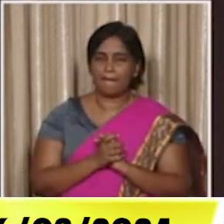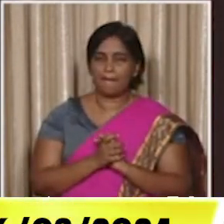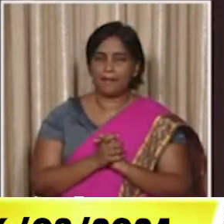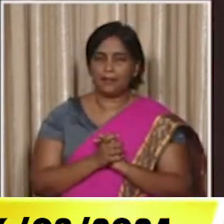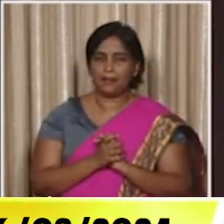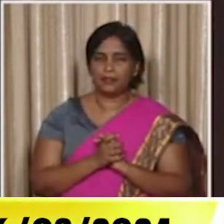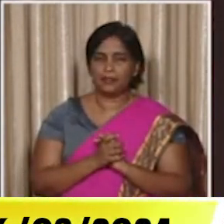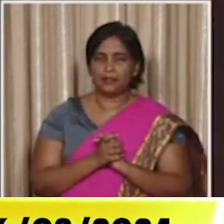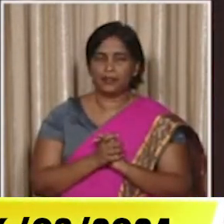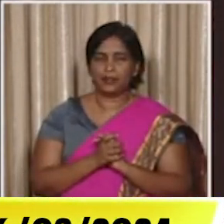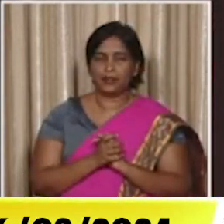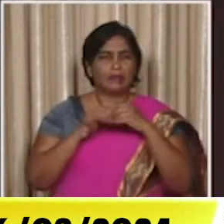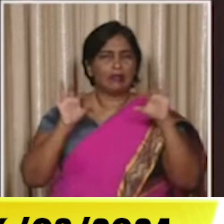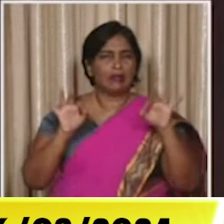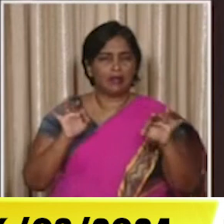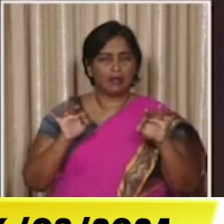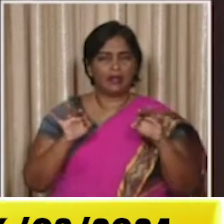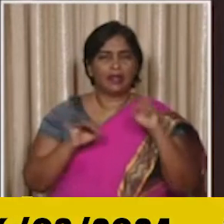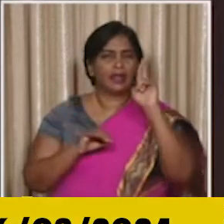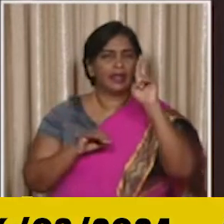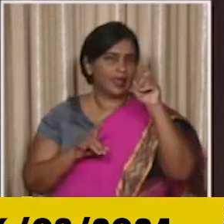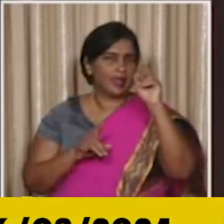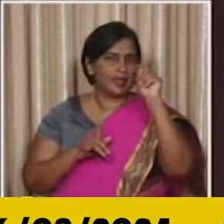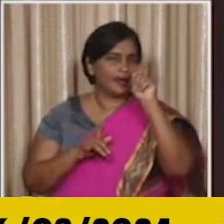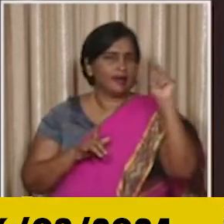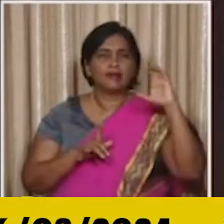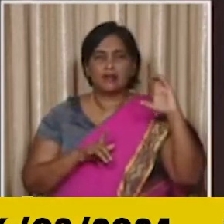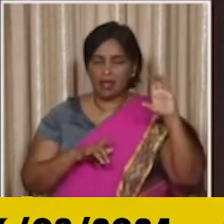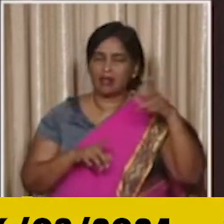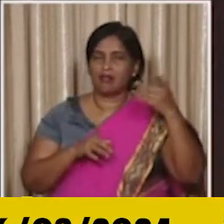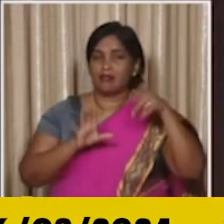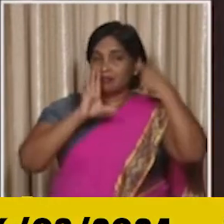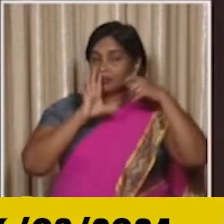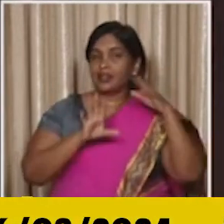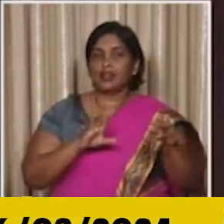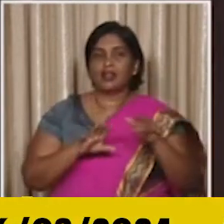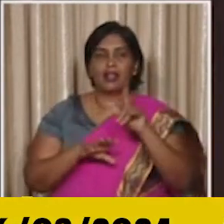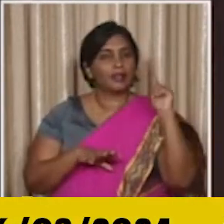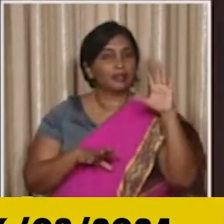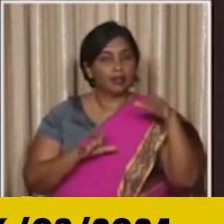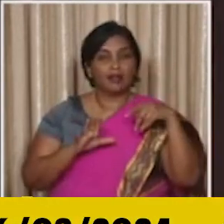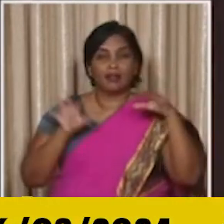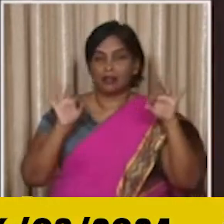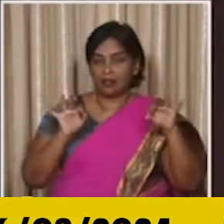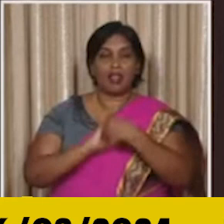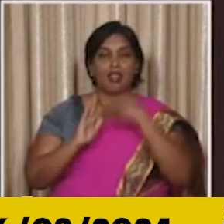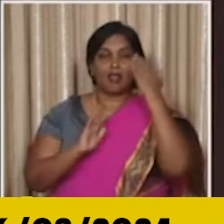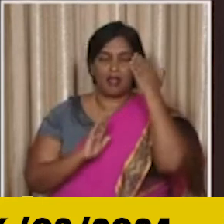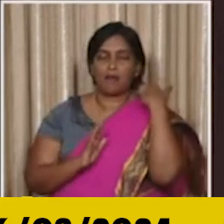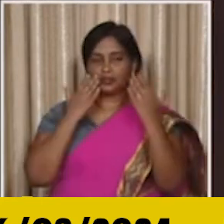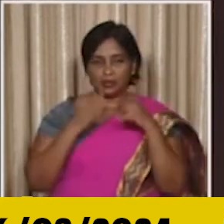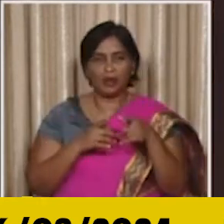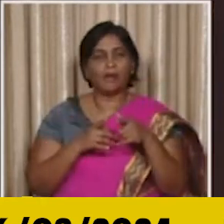දමිතා රඟපාපු ලක්කම්මට අමාරුයි. රැට්ට අධ්‍යක්ෂණය කළ දමිතා රඟපාපු ලක්කම්මට අමාරුයි. මම මේ කියන්නේ මේ